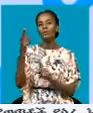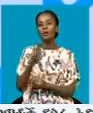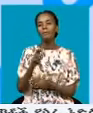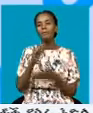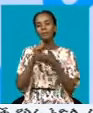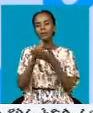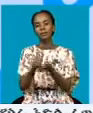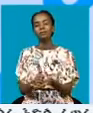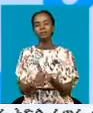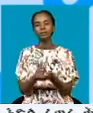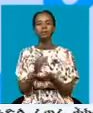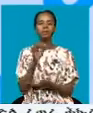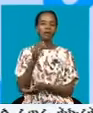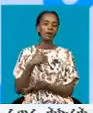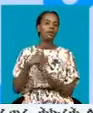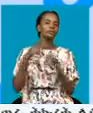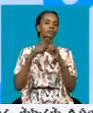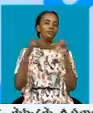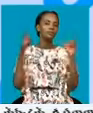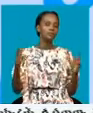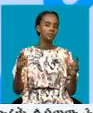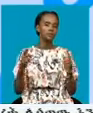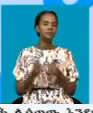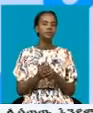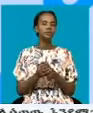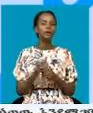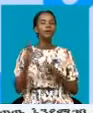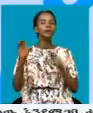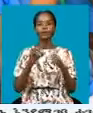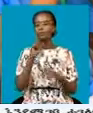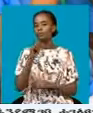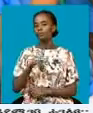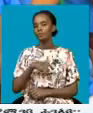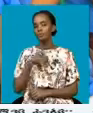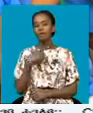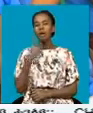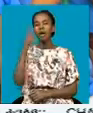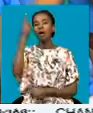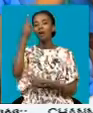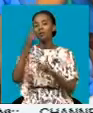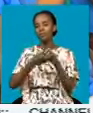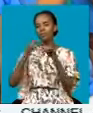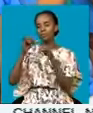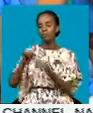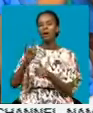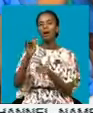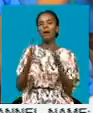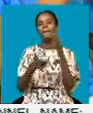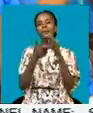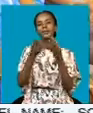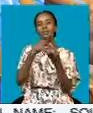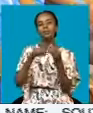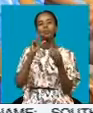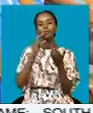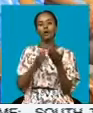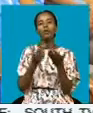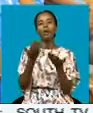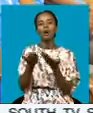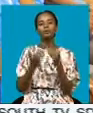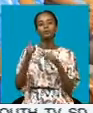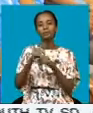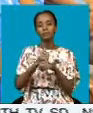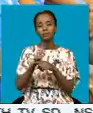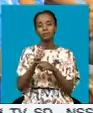ማገዝ ለኔ ትልቅ ተደርጎን የሚሰማኝ ላንዶር በሚቆየው የአምስተኛ ዙር የበጎ አገልግሎት